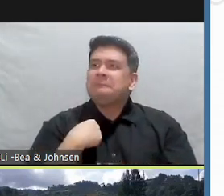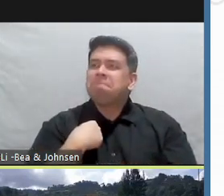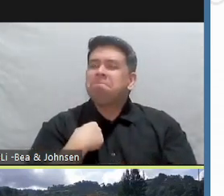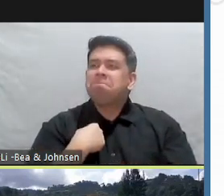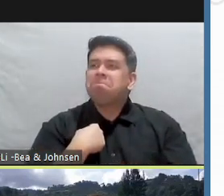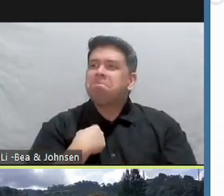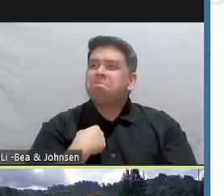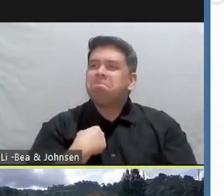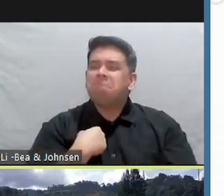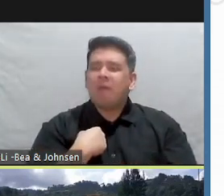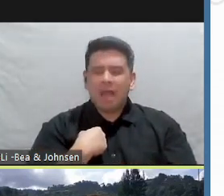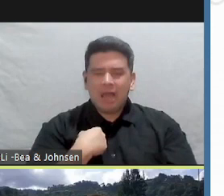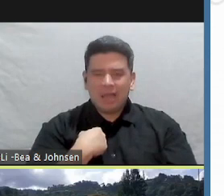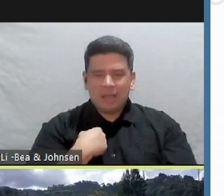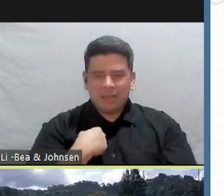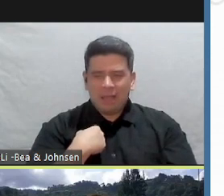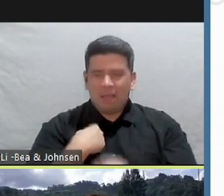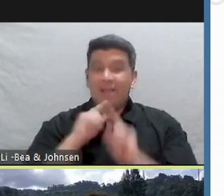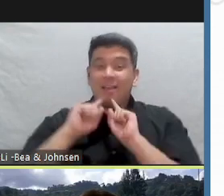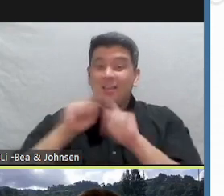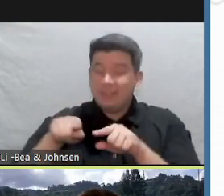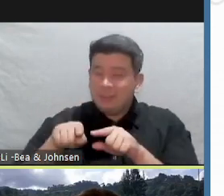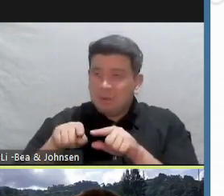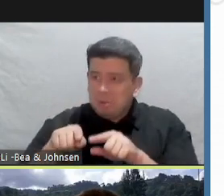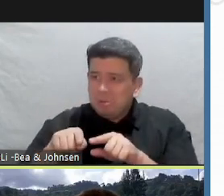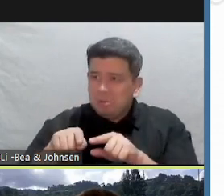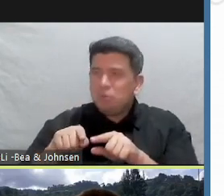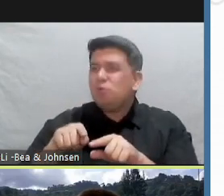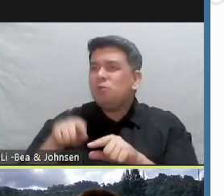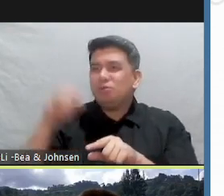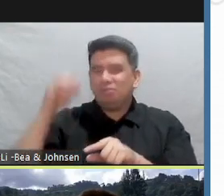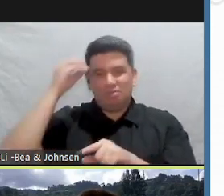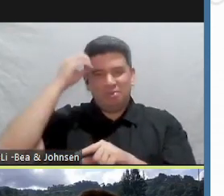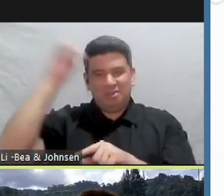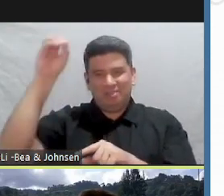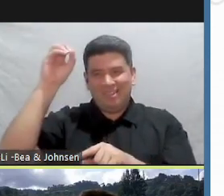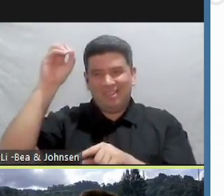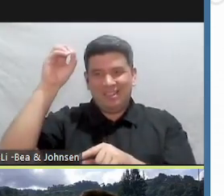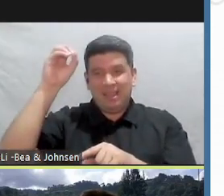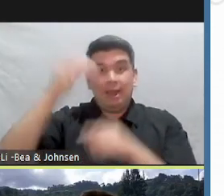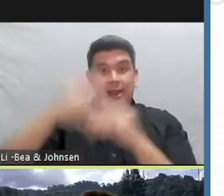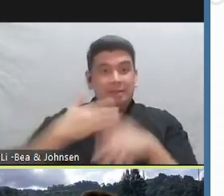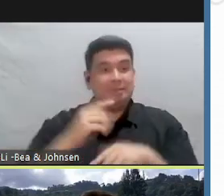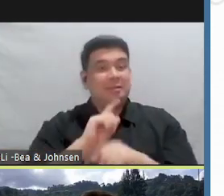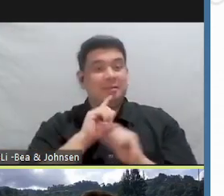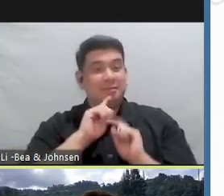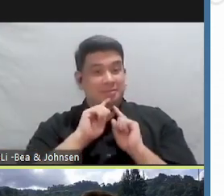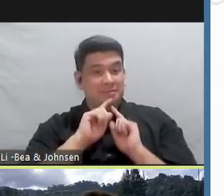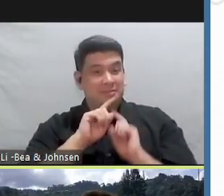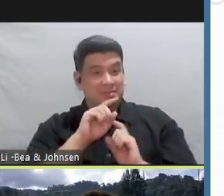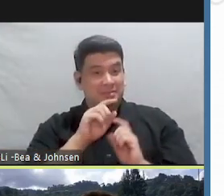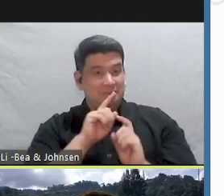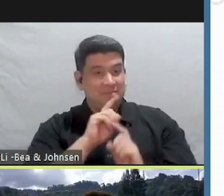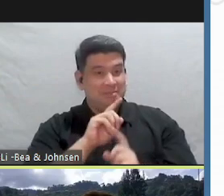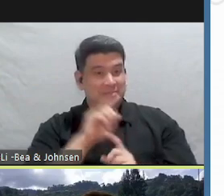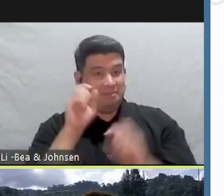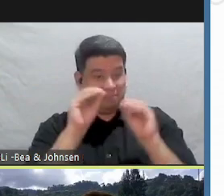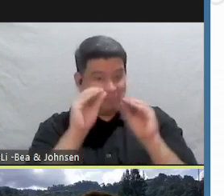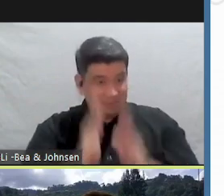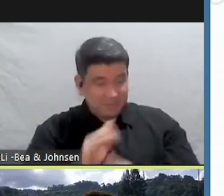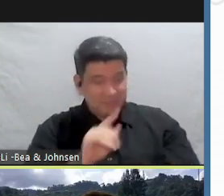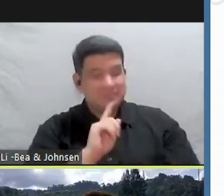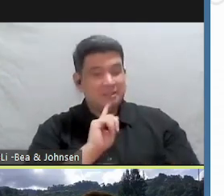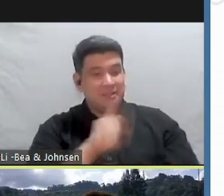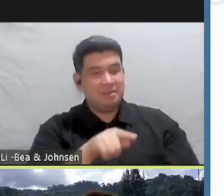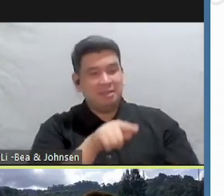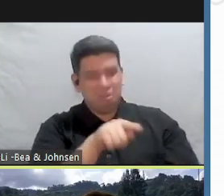tama ako, ano? So talagang masaya, na-observe ko po ito, ano? Yung mga bata, kahit grade 5 na sila, bumabalik pa rin sila sa grade 1